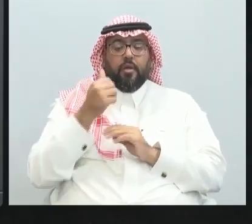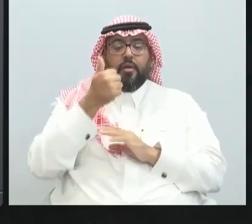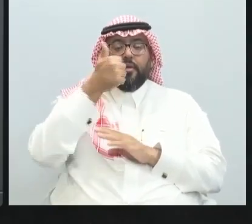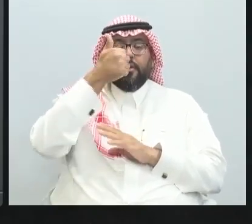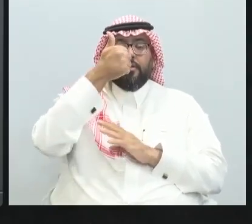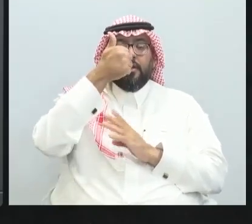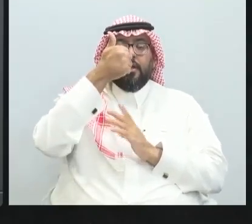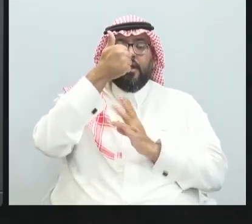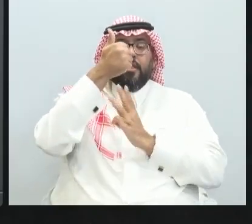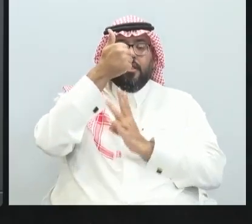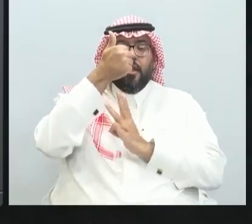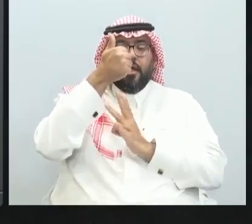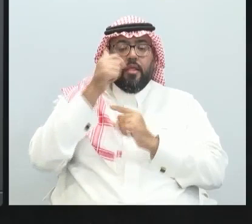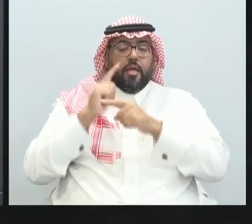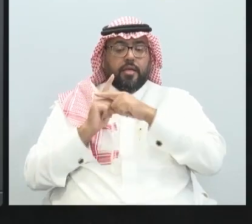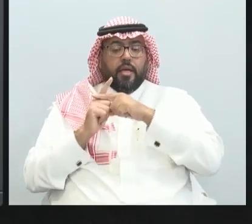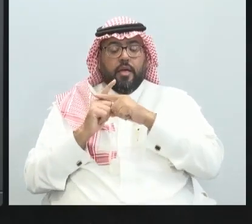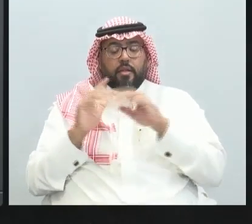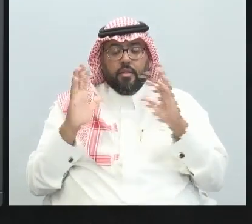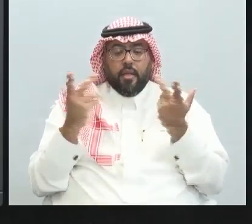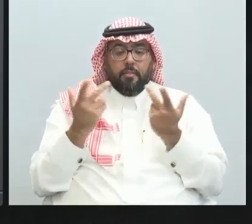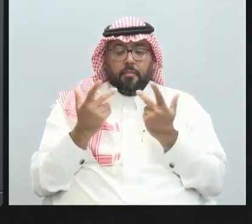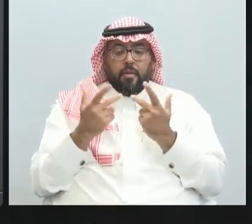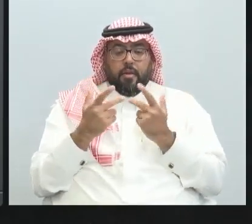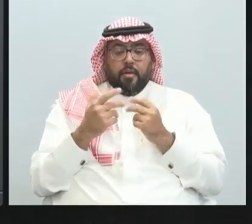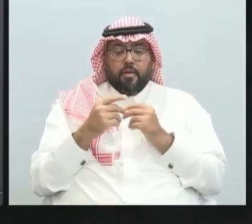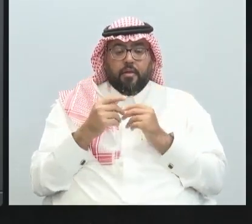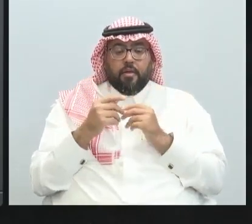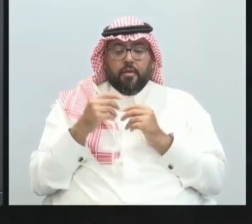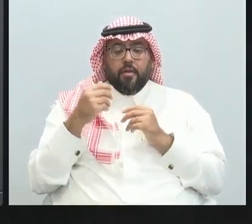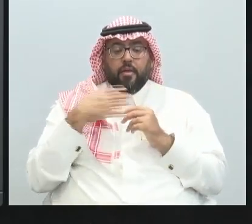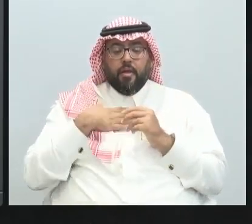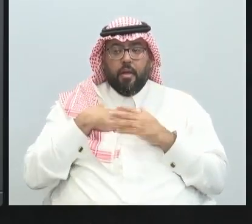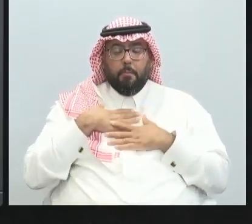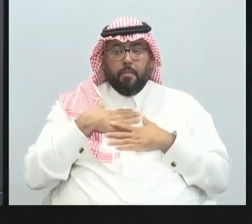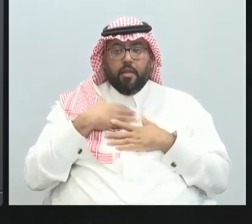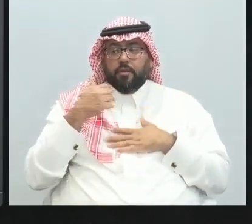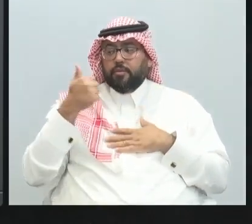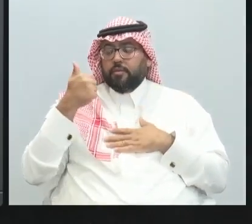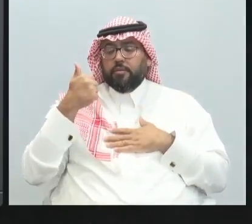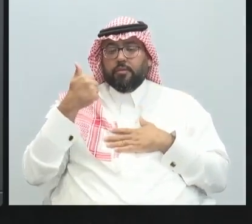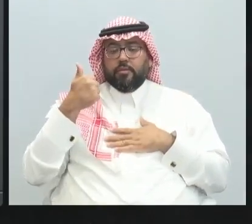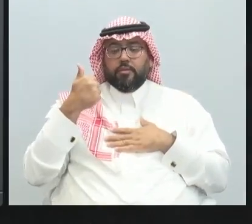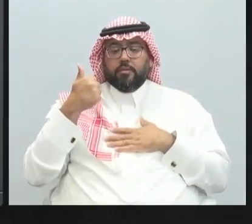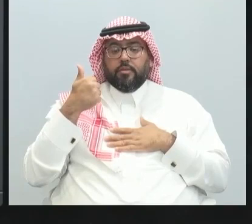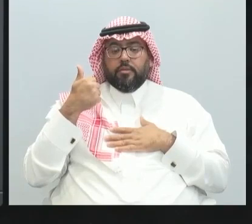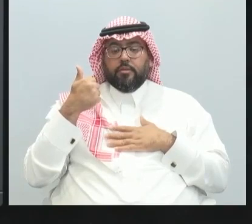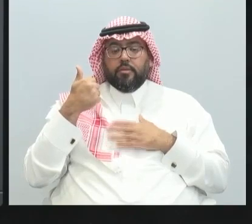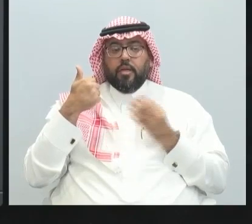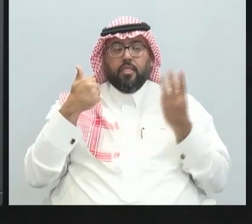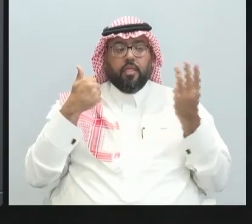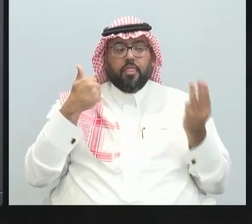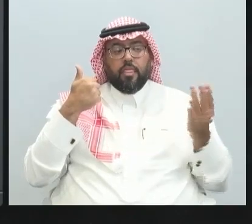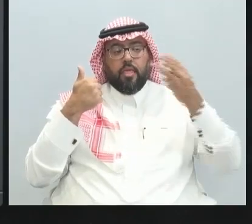مضافا اليها ثلاثه كم يساوي سته لديه سته اضفنا عليها ثلاثه